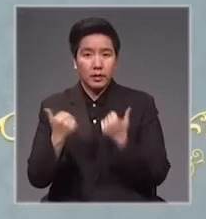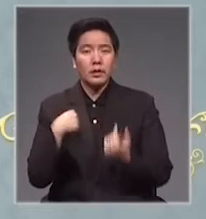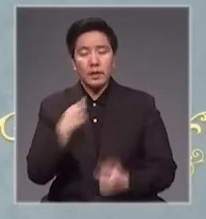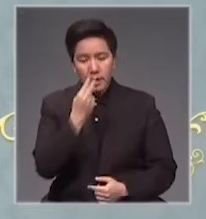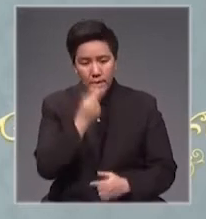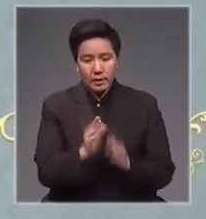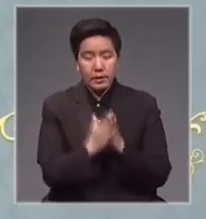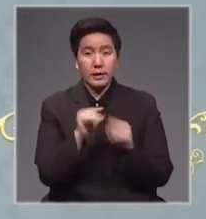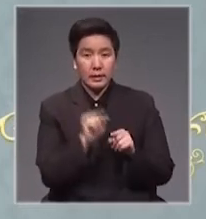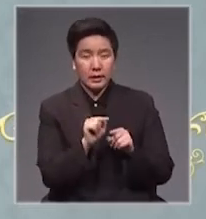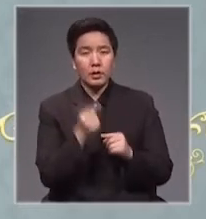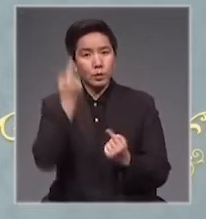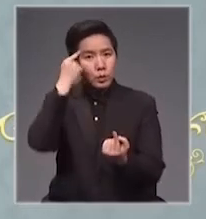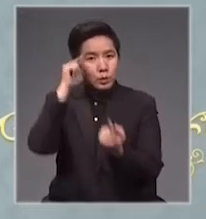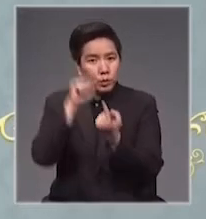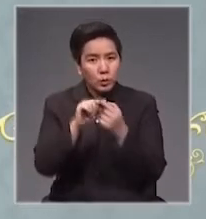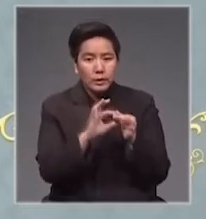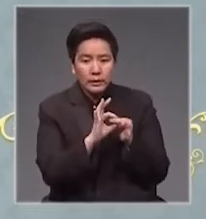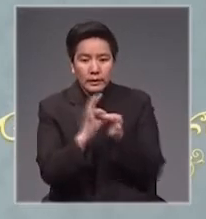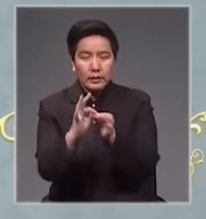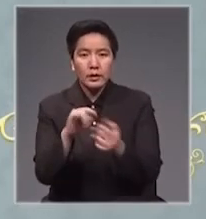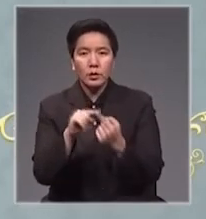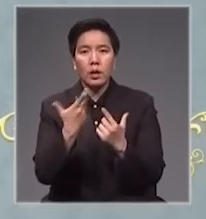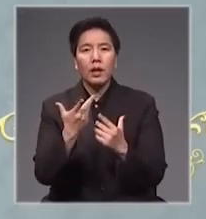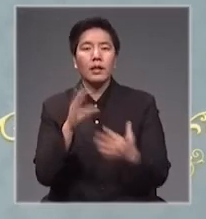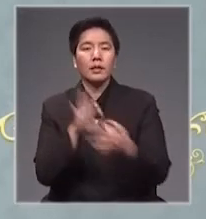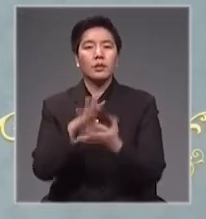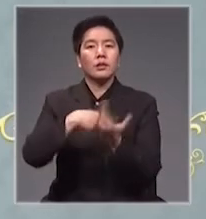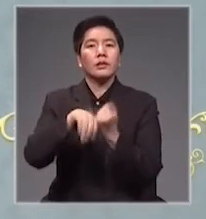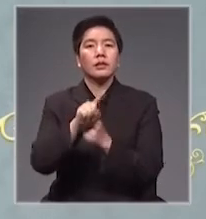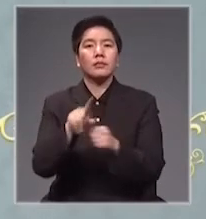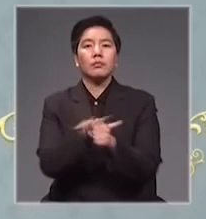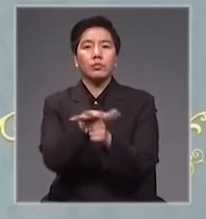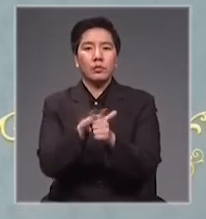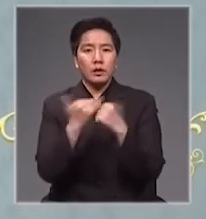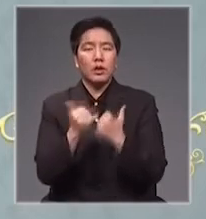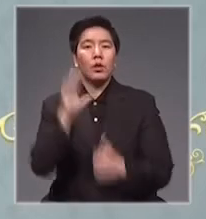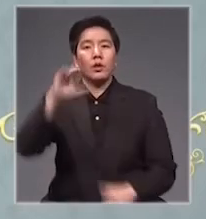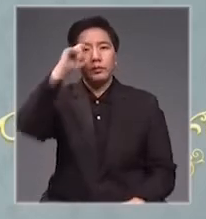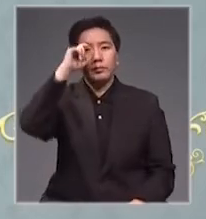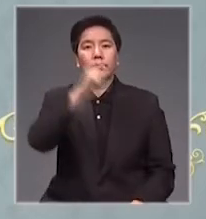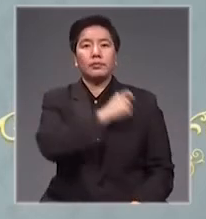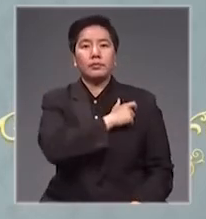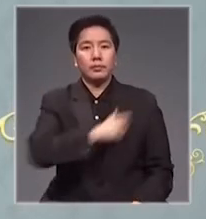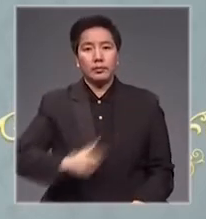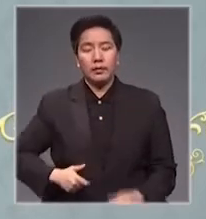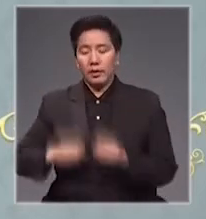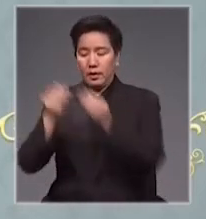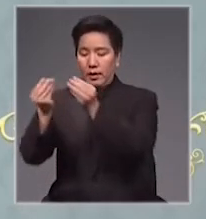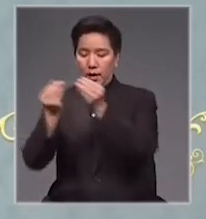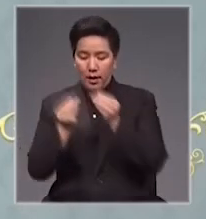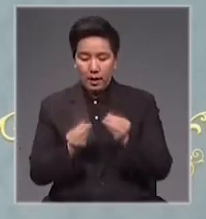สือเล่มนี้นะครับมีเป้าหมายที่เชื่อมโยงโดยตรงกับหลักปรัชญาของเศรษฐกิจพอเพียงที่ในหลวงรัชกาลที่9พระราชทานให้แก่ประชาชนชาว